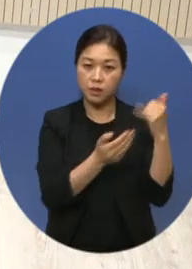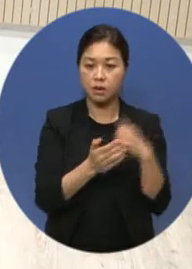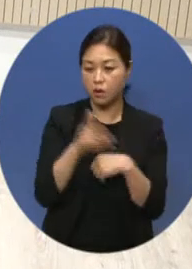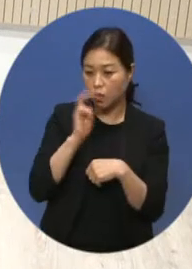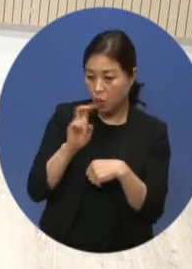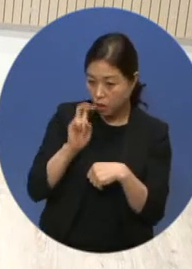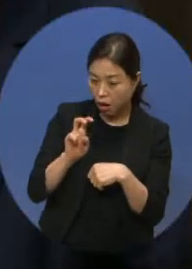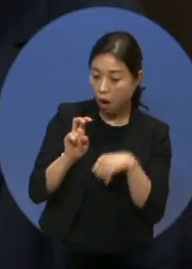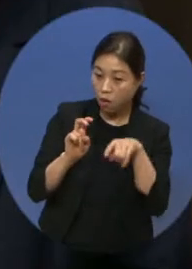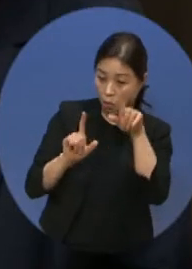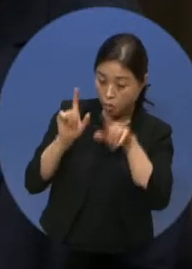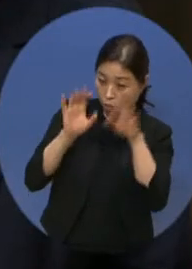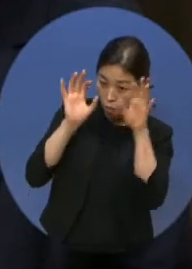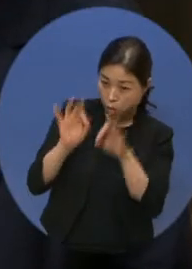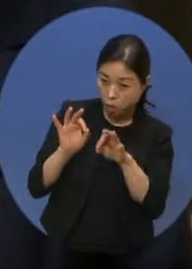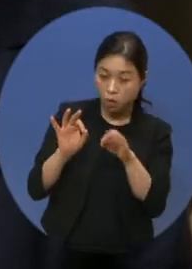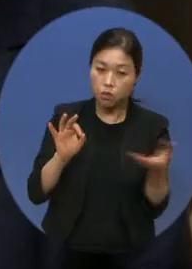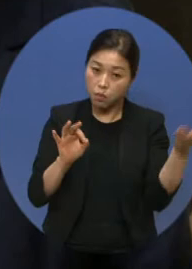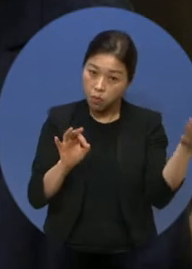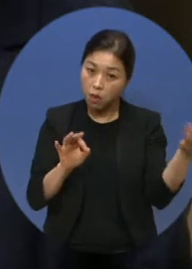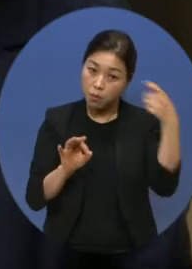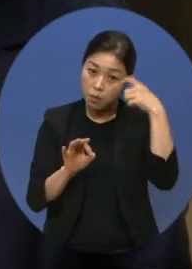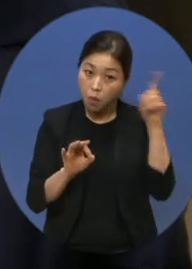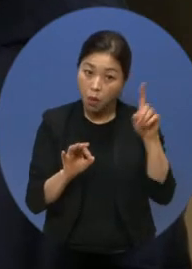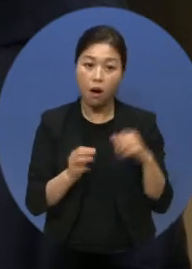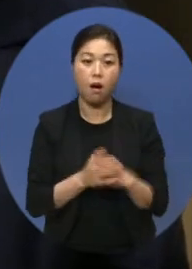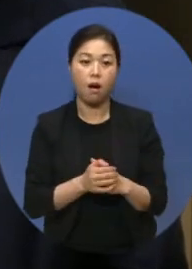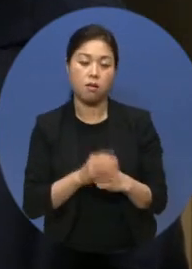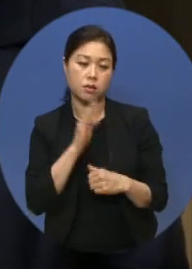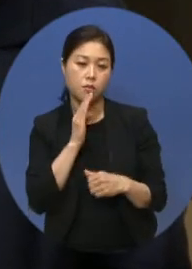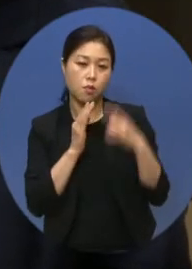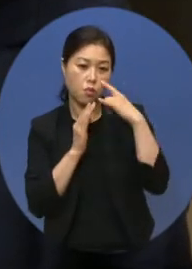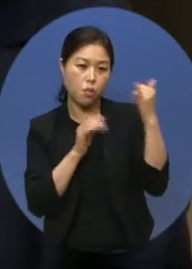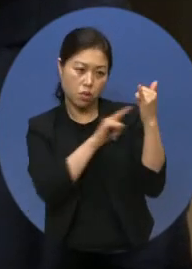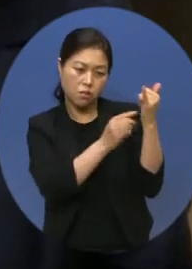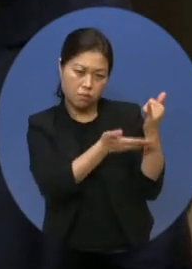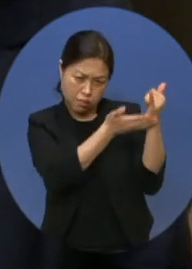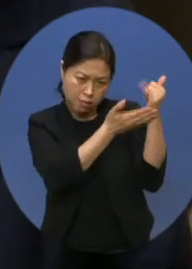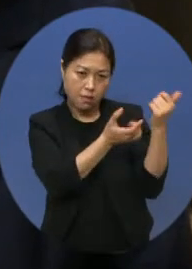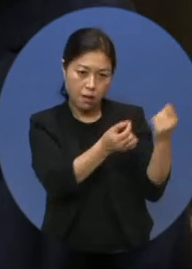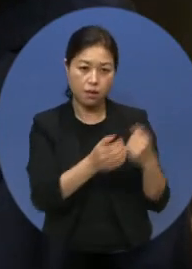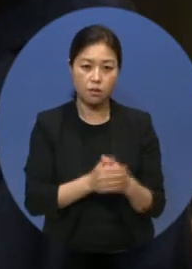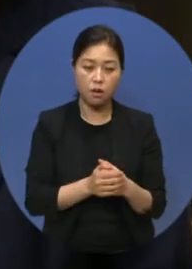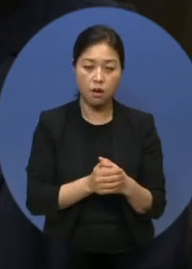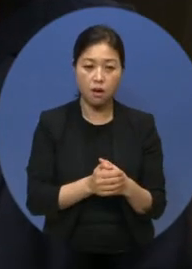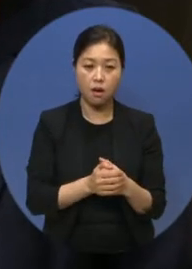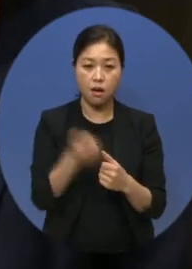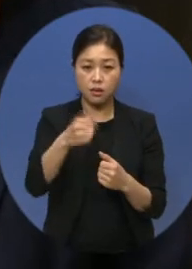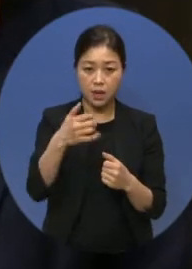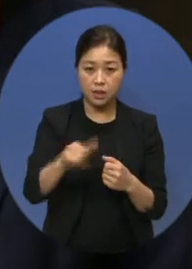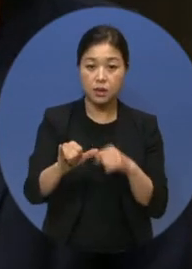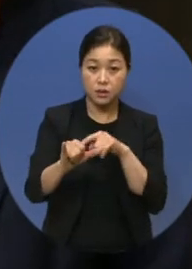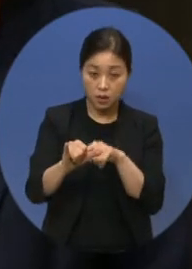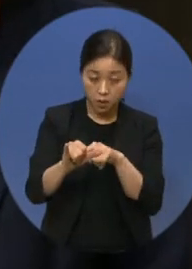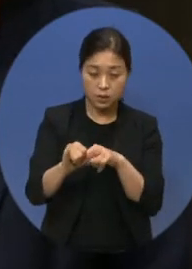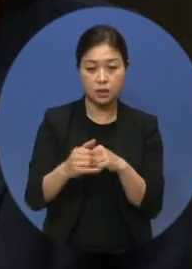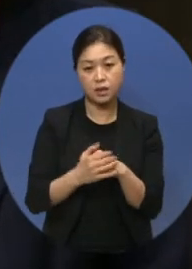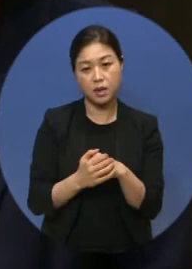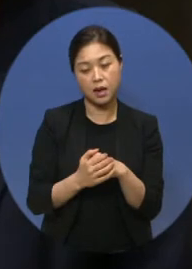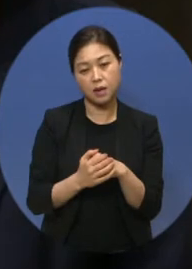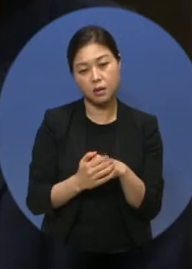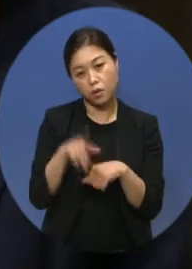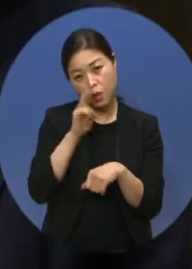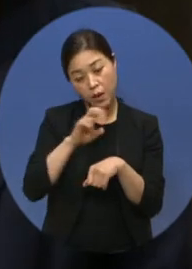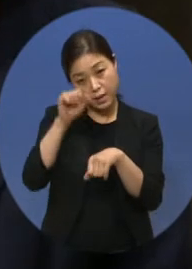어떠세요? 정말 그분들을 정말 존경하고 그분들은 정말 이 친구들의 이런 조그마한